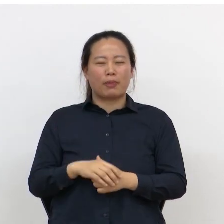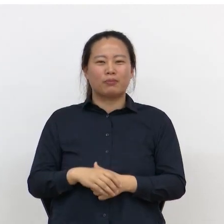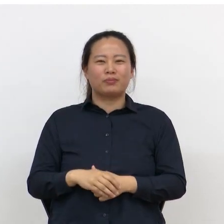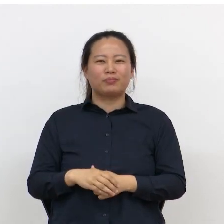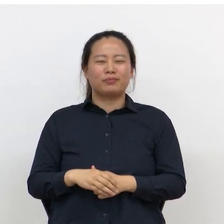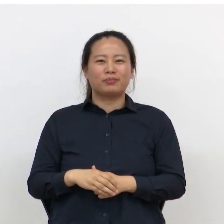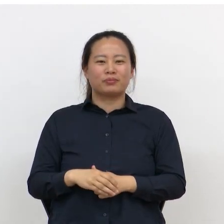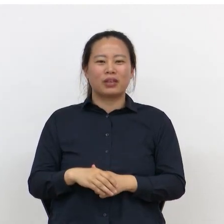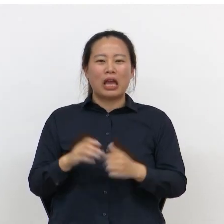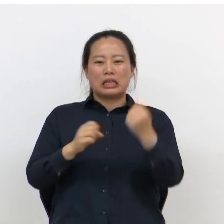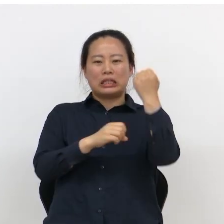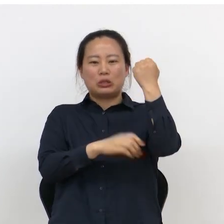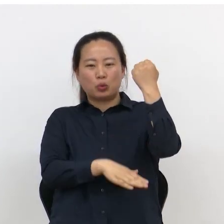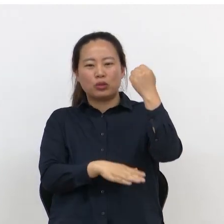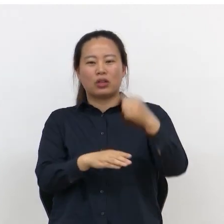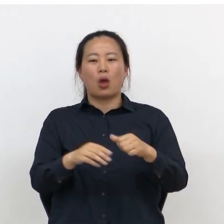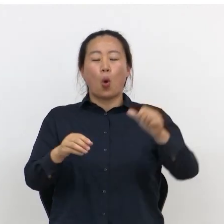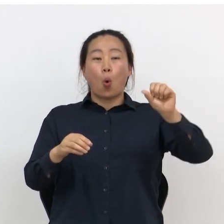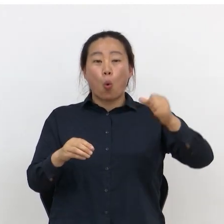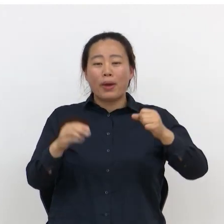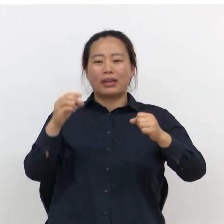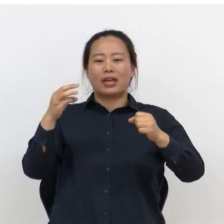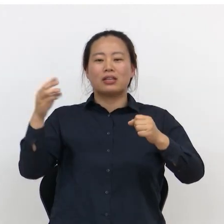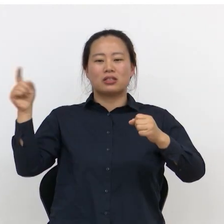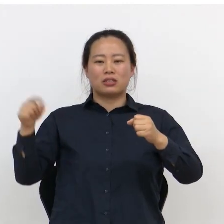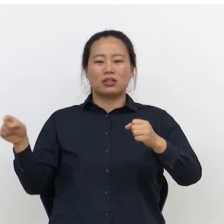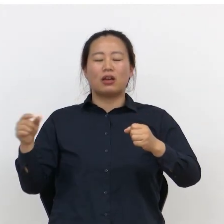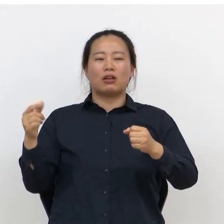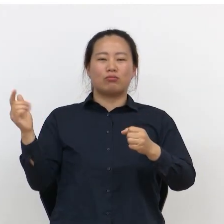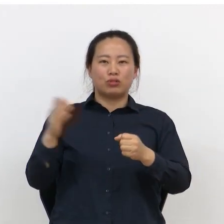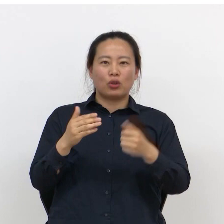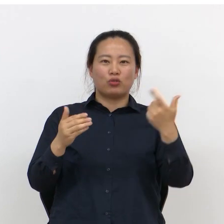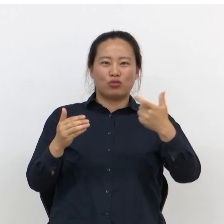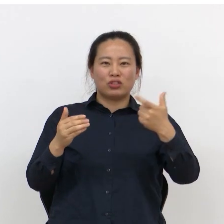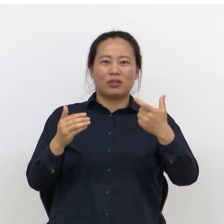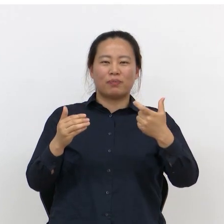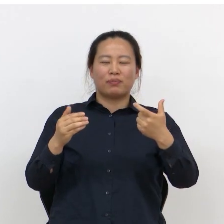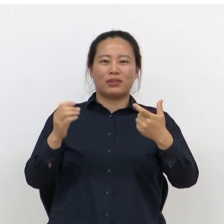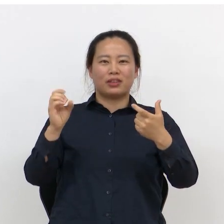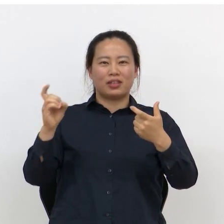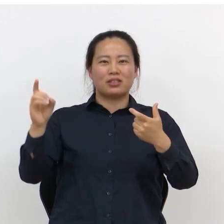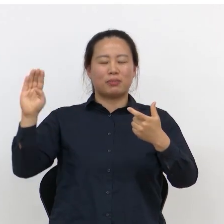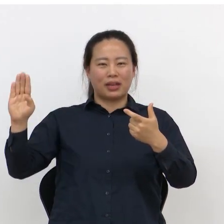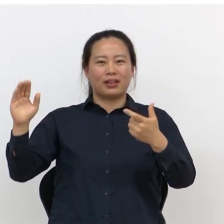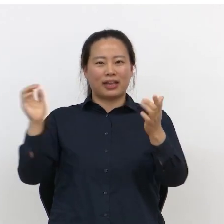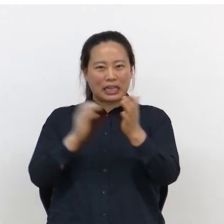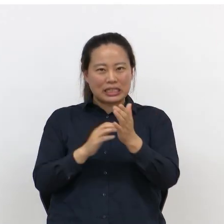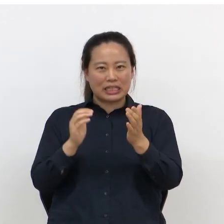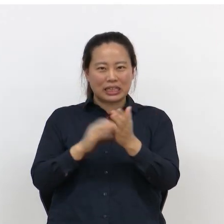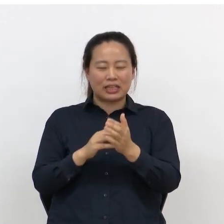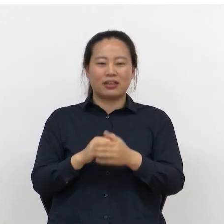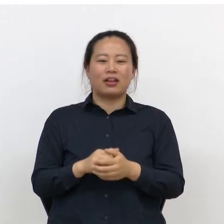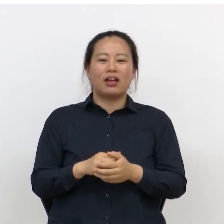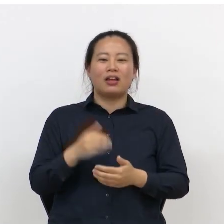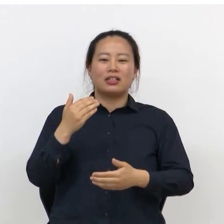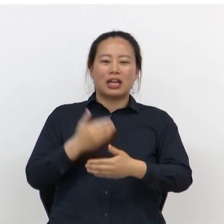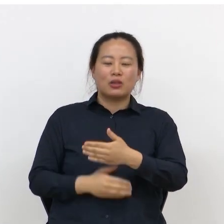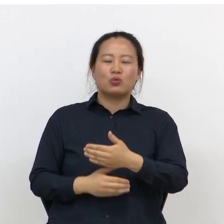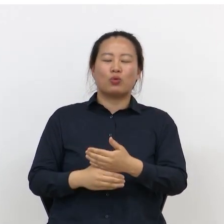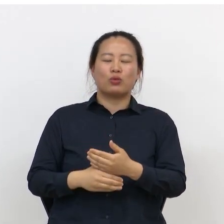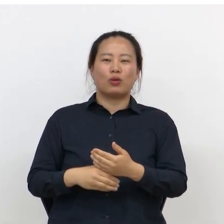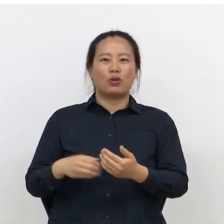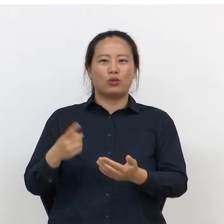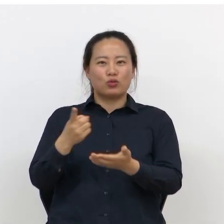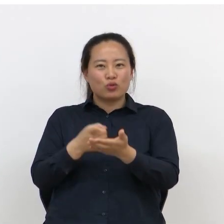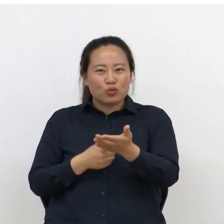충분하다. 그 기준은요. 500Hz 이하의 60dB 이하의 청력이 있으면 EAS를 고려해야 하고 잔존청력 보존